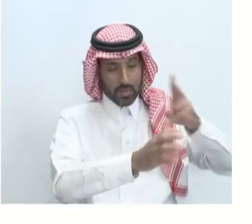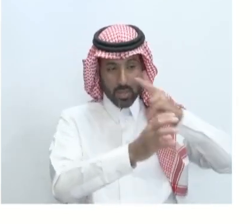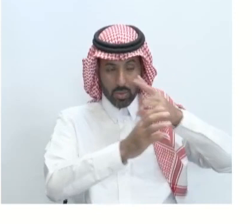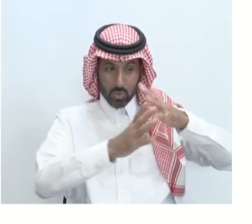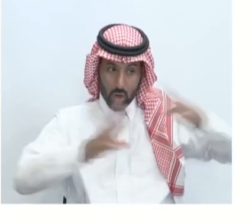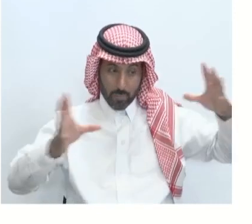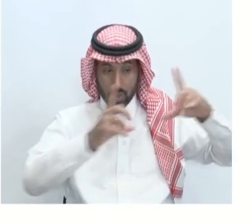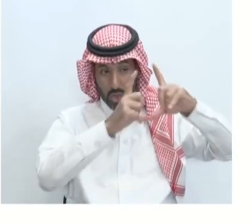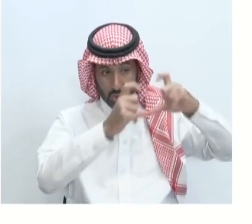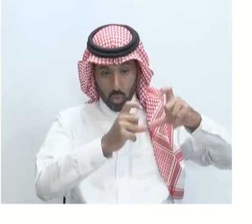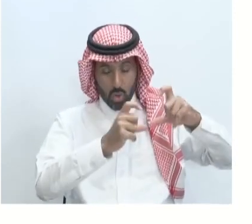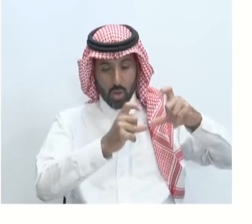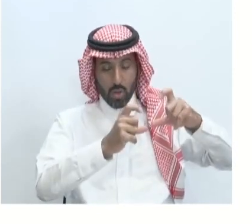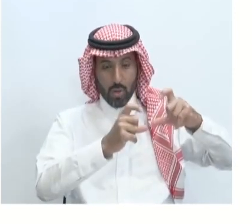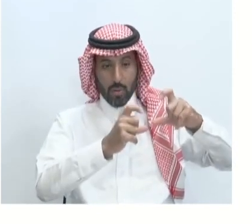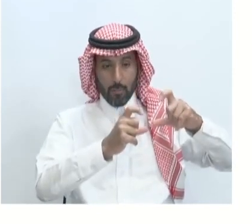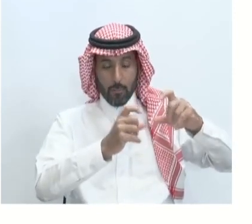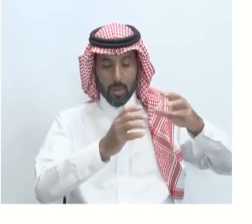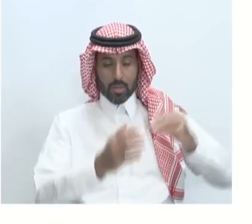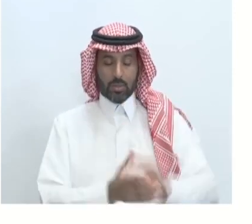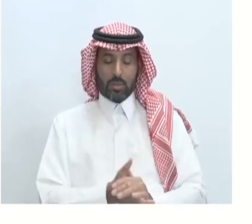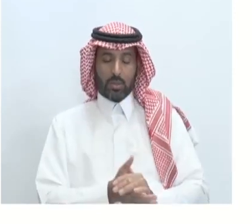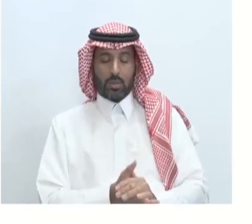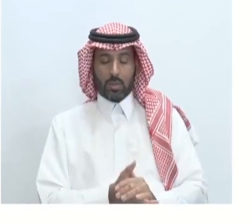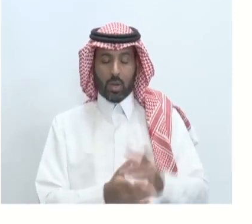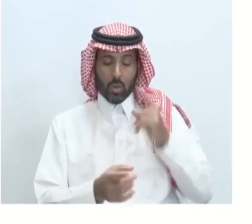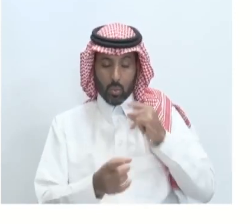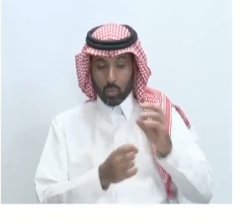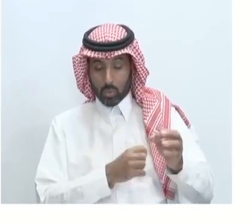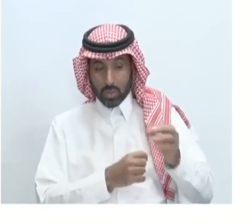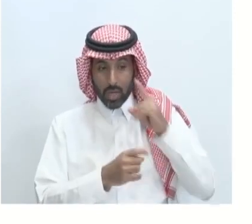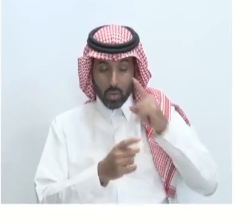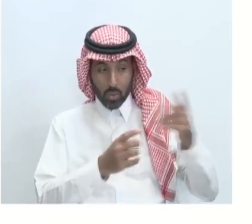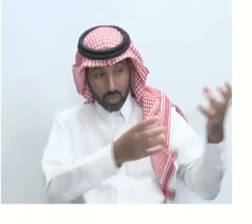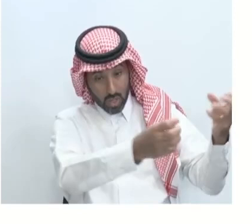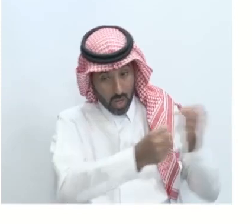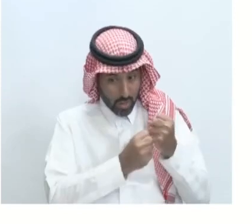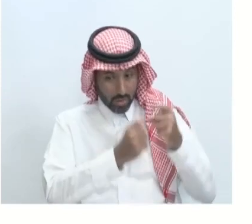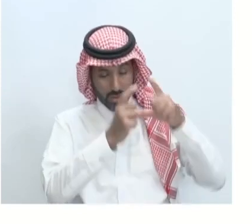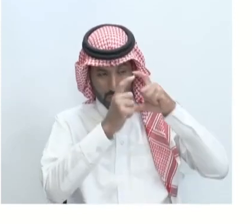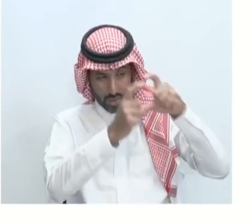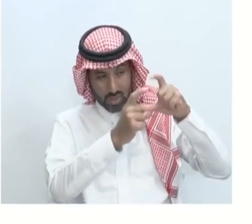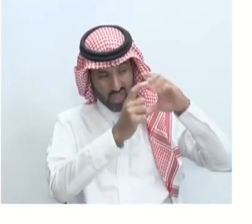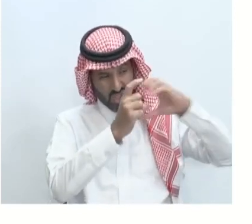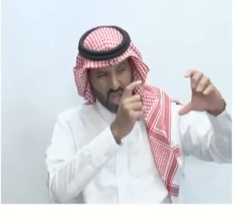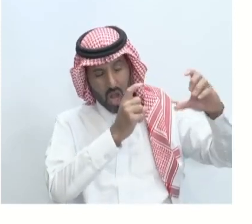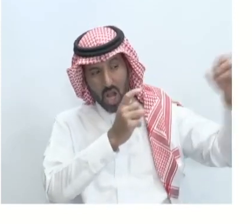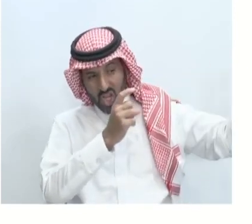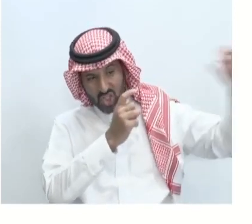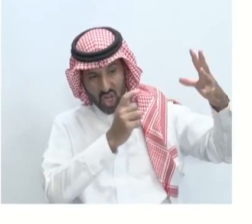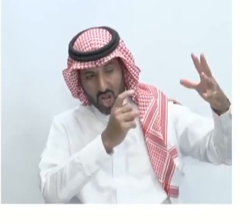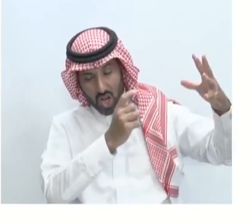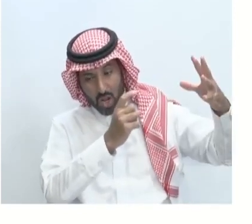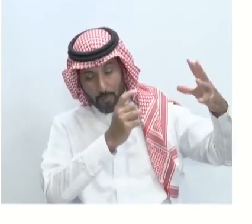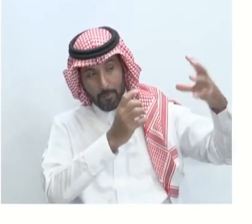البعض ولكن الوظيفه المهمه سوب تتلخص في القدره على تجميع وتركيز الاشعه الصادره